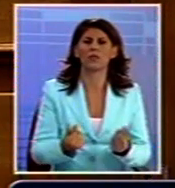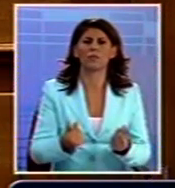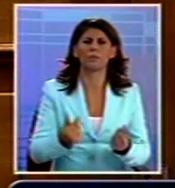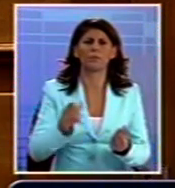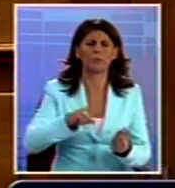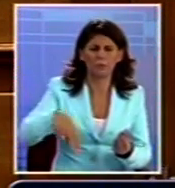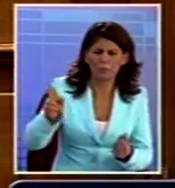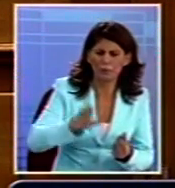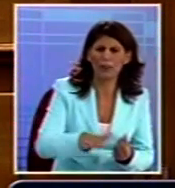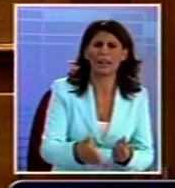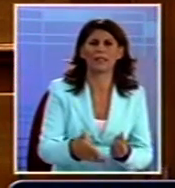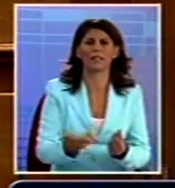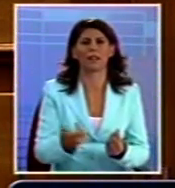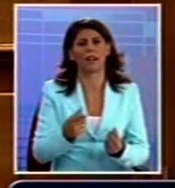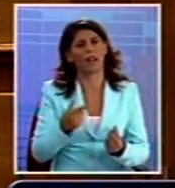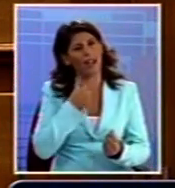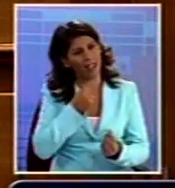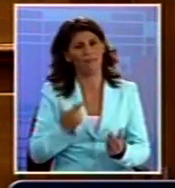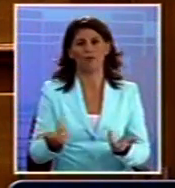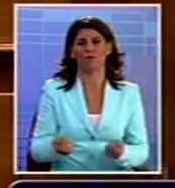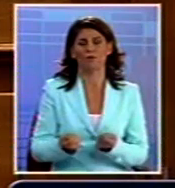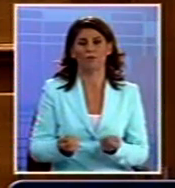αφορισμούς και χαρακτηρισμούς τους έχετε εύκολους.